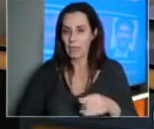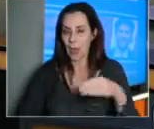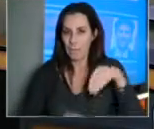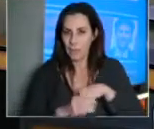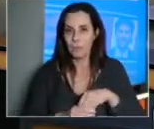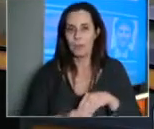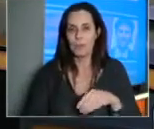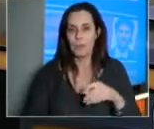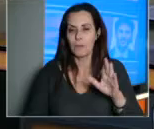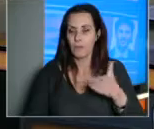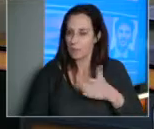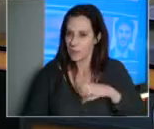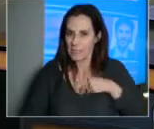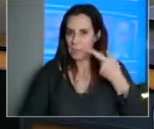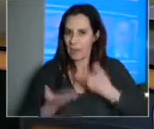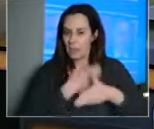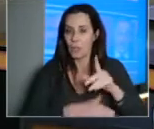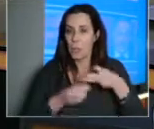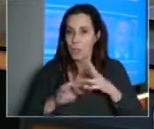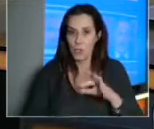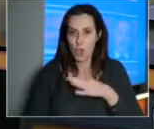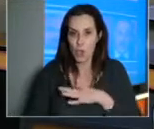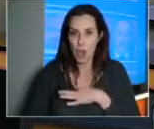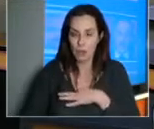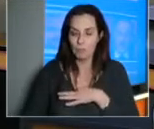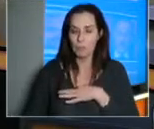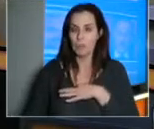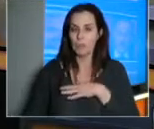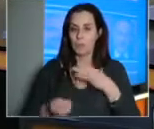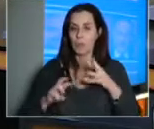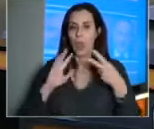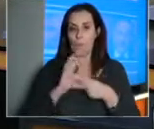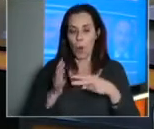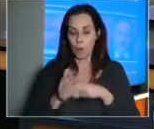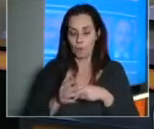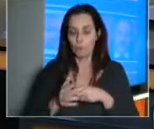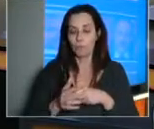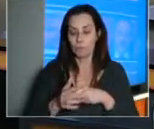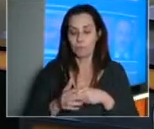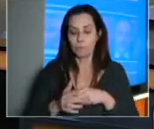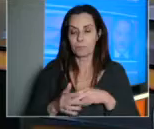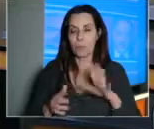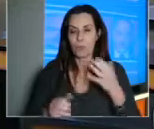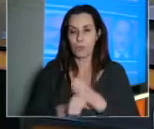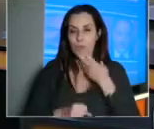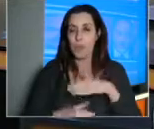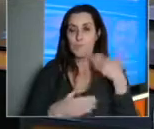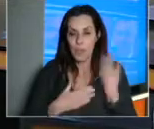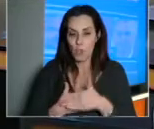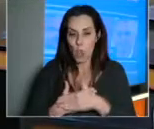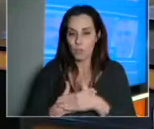הפנים, התפשר על הקליטה, אבל זה לא משנה. אני רק מסביר לך שבשיטה שלנו, השיטה הפוליטית או הקואליציונית, שיטת המשטר בישראל היא כזאת,